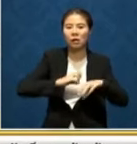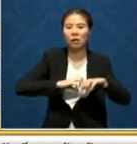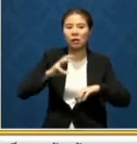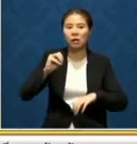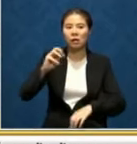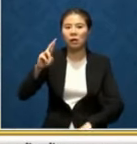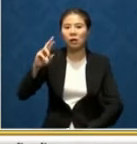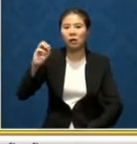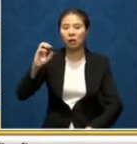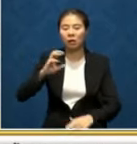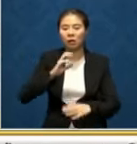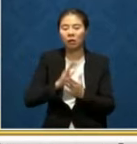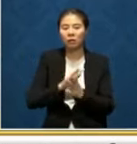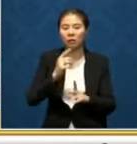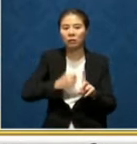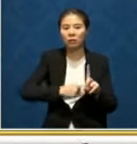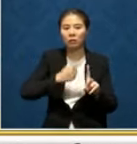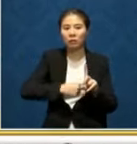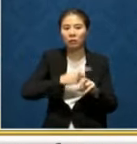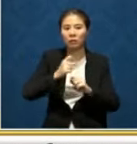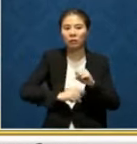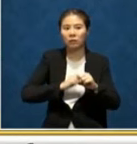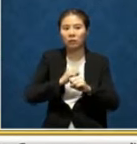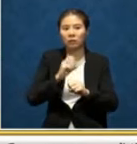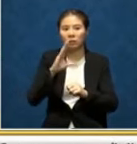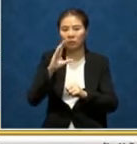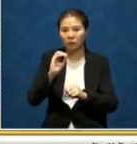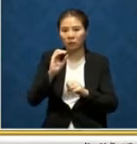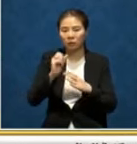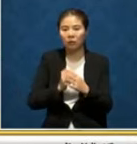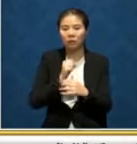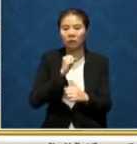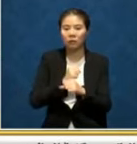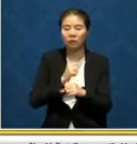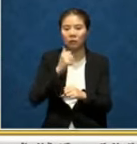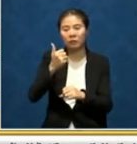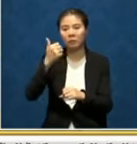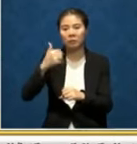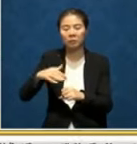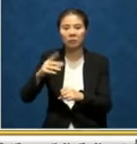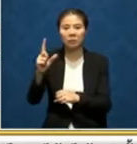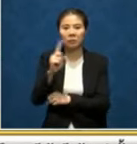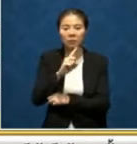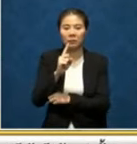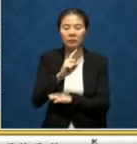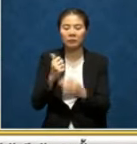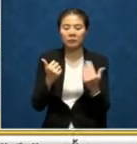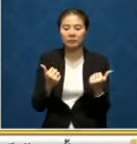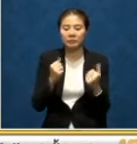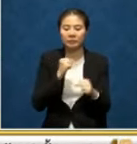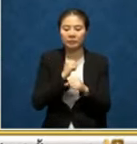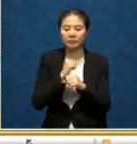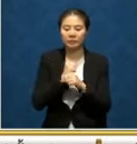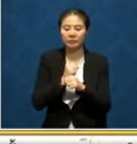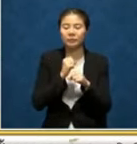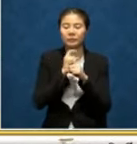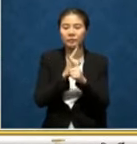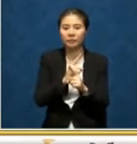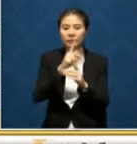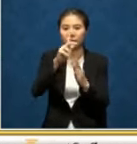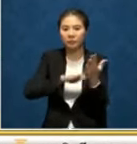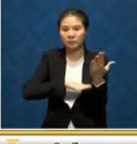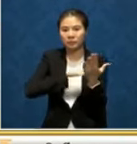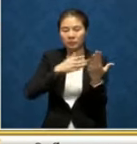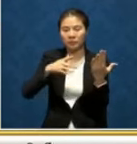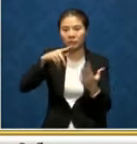วิธีนี้จะเป็นเวลาเป็นวิธีที่ทำได้หรือไม่กรณีนี้จะต้องทำตามพรบร่วมทุน